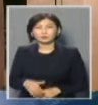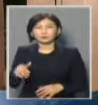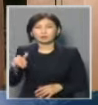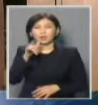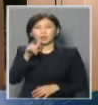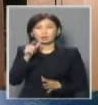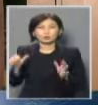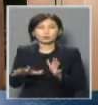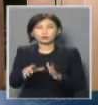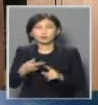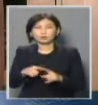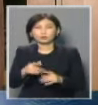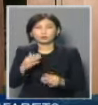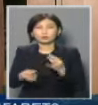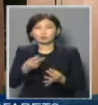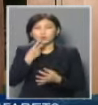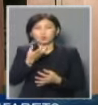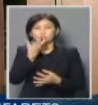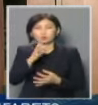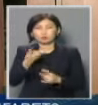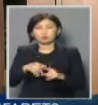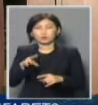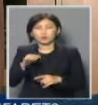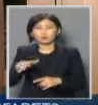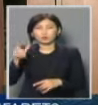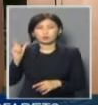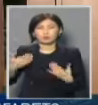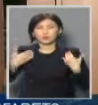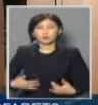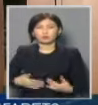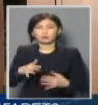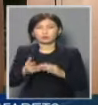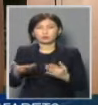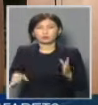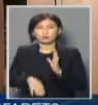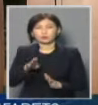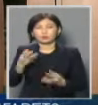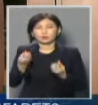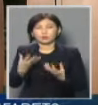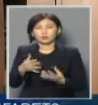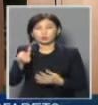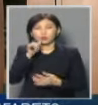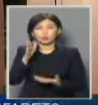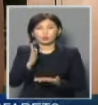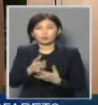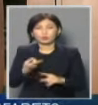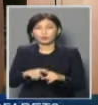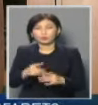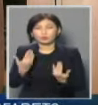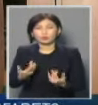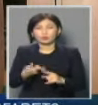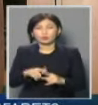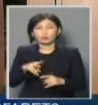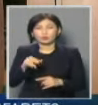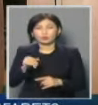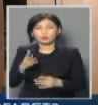Электронные сигареты – это, по сути, нагретый табак. Риск для человеческого организма намного выше, чем у обычных сигарет, потому что выделяемый